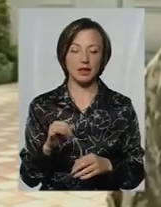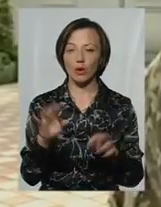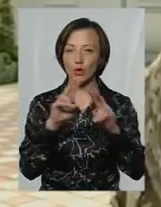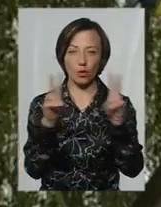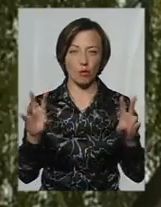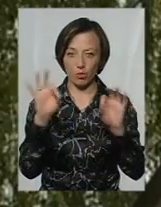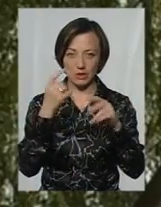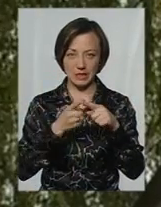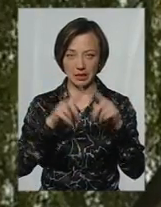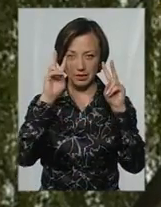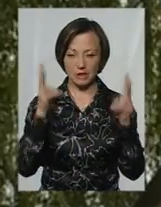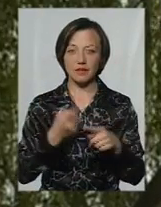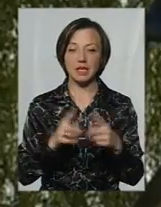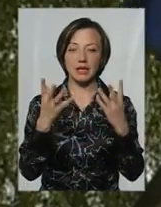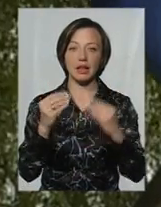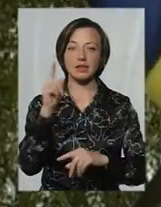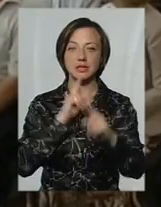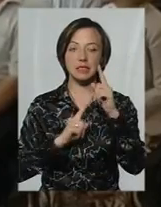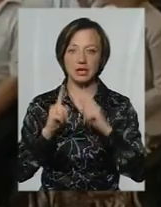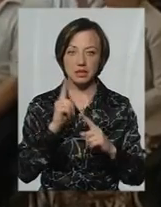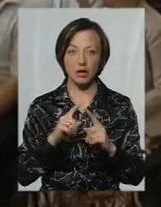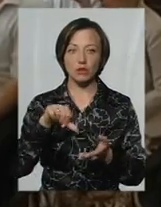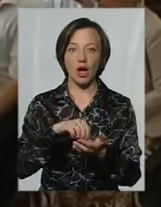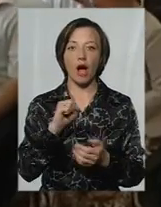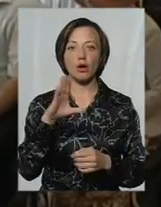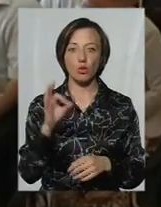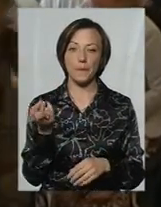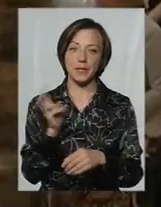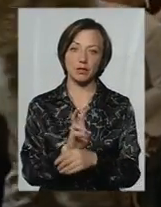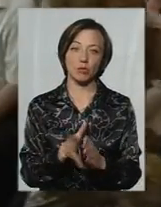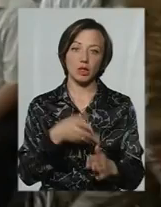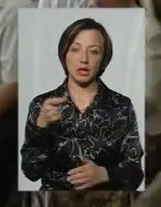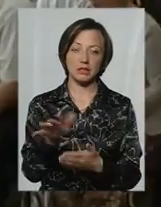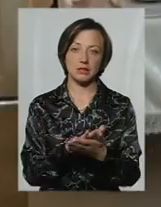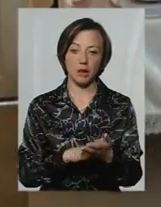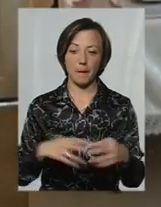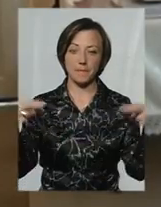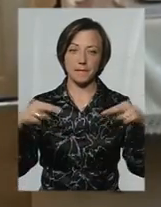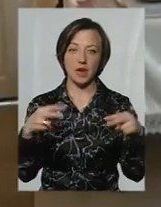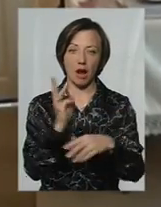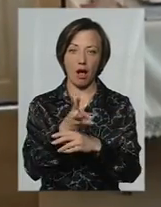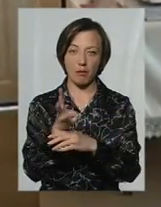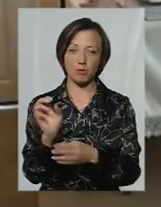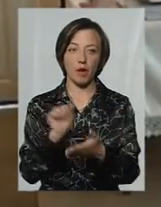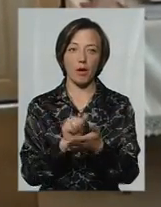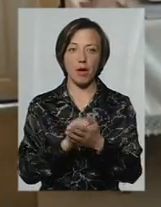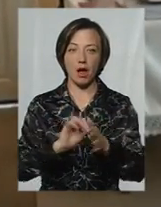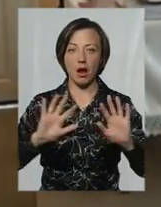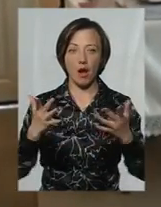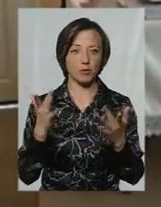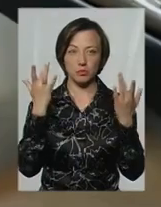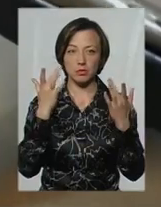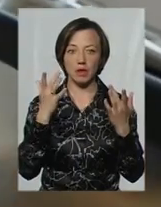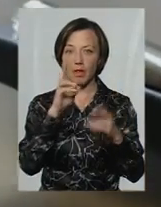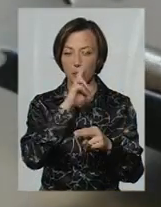це не знає. У цей день на засідання сесії атовці прийшли подати заяви при телекамерах, щоб папери раптом знов не